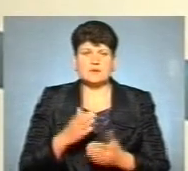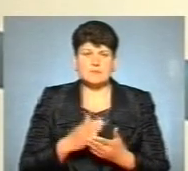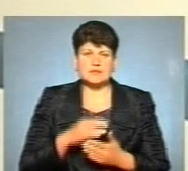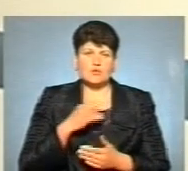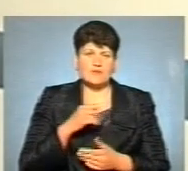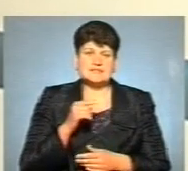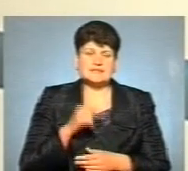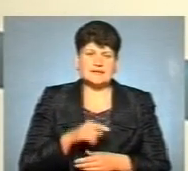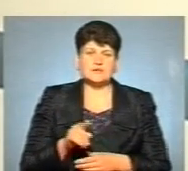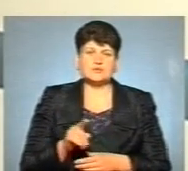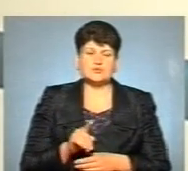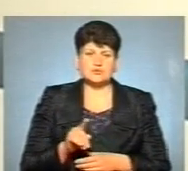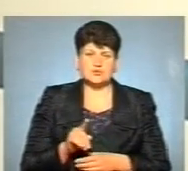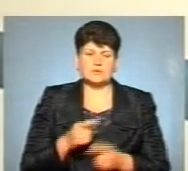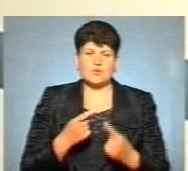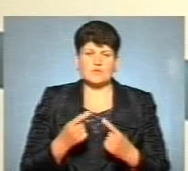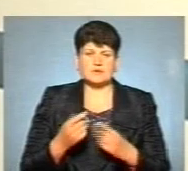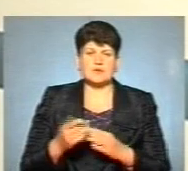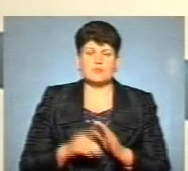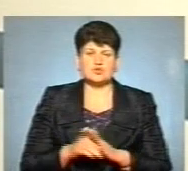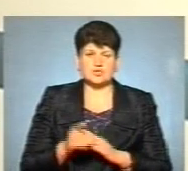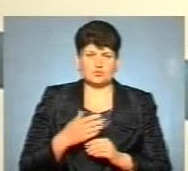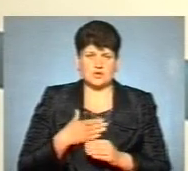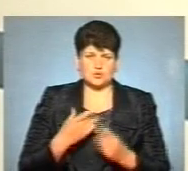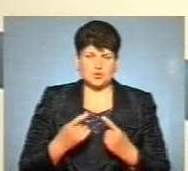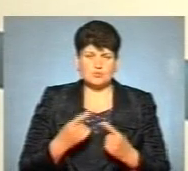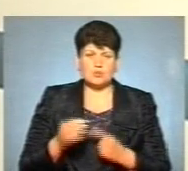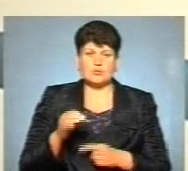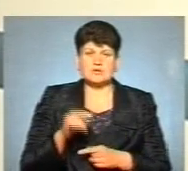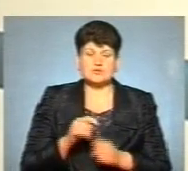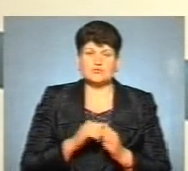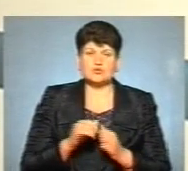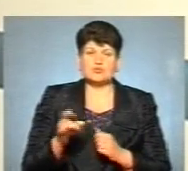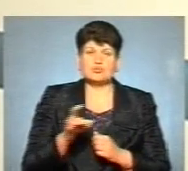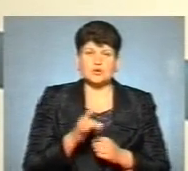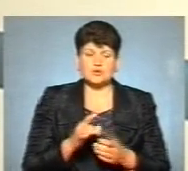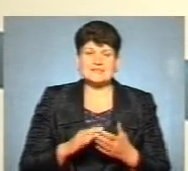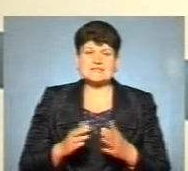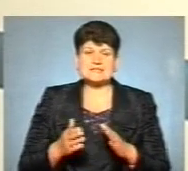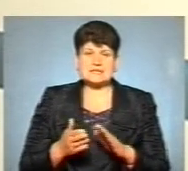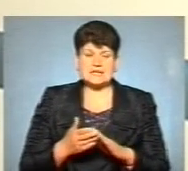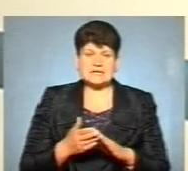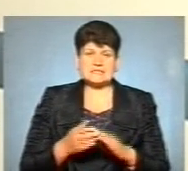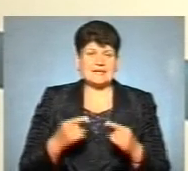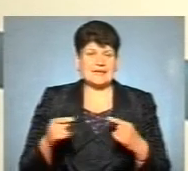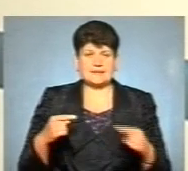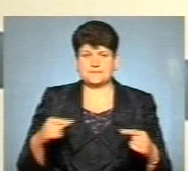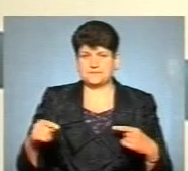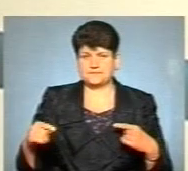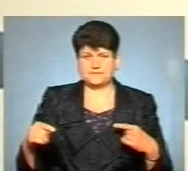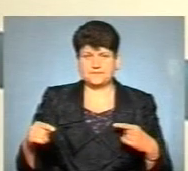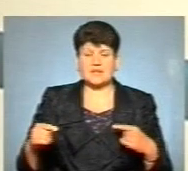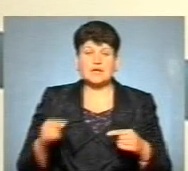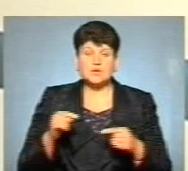те, про що ми говорили на початку нашої розмови, про те, що в кожному районі ситуація епідеміологічна зовсім інша.